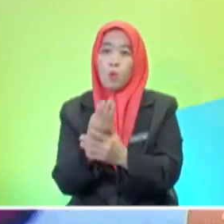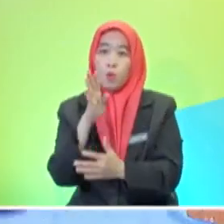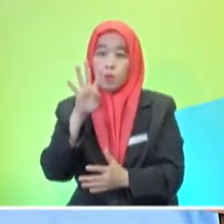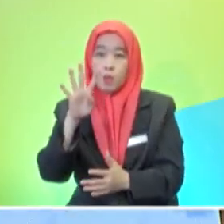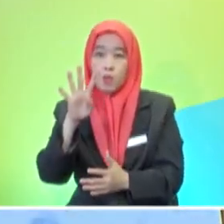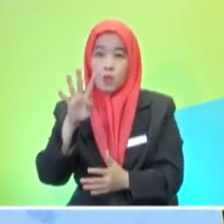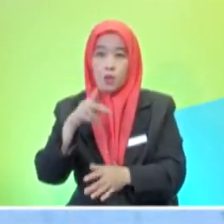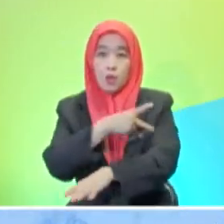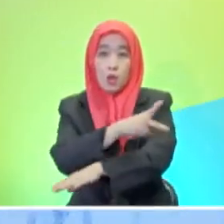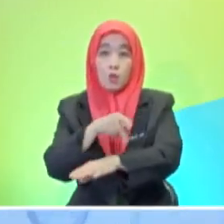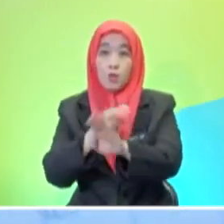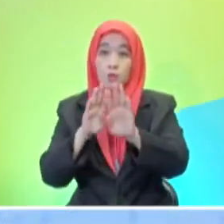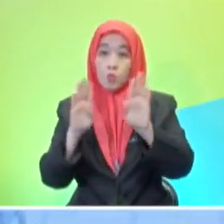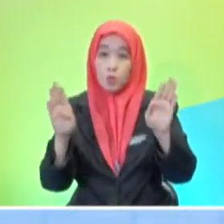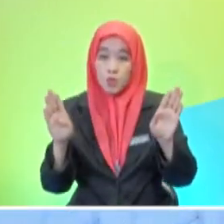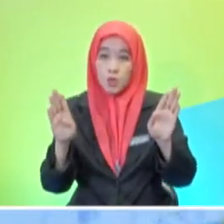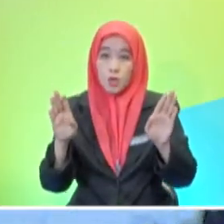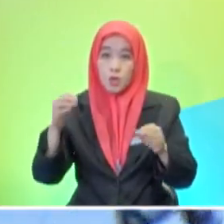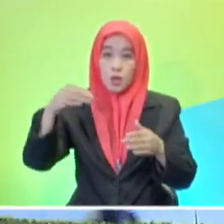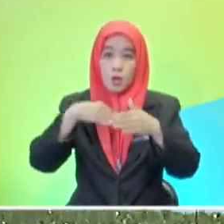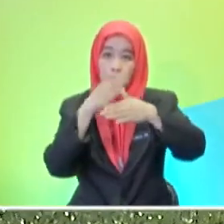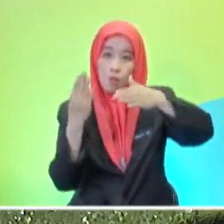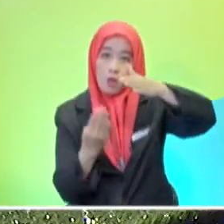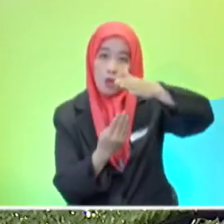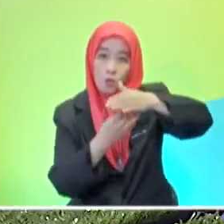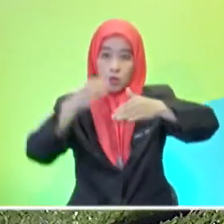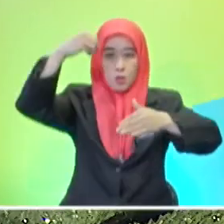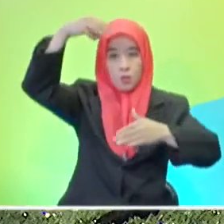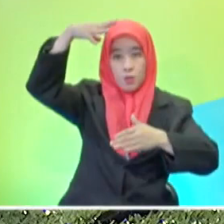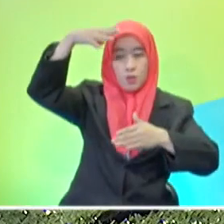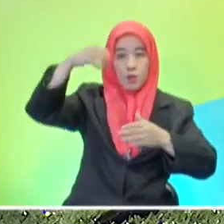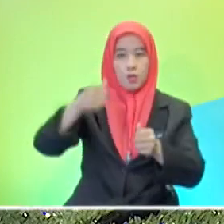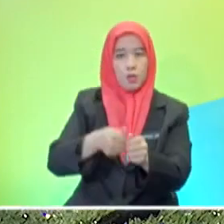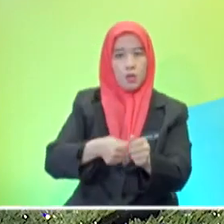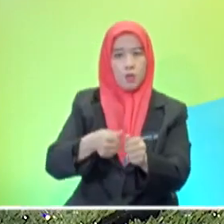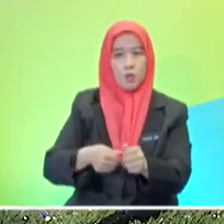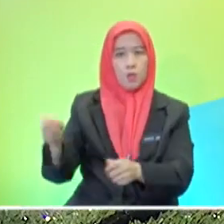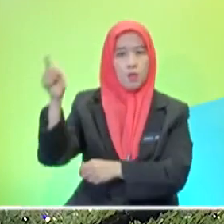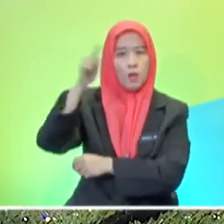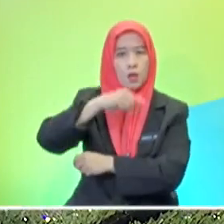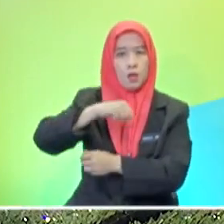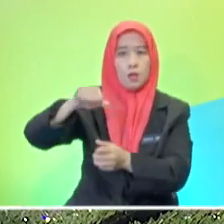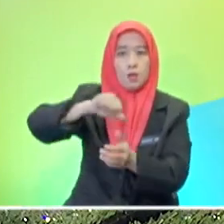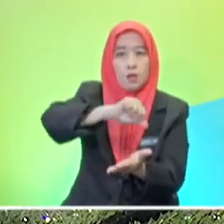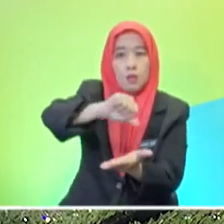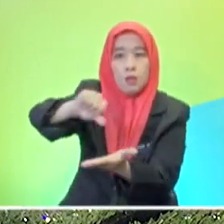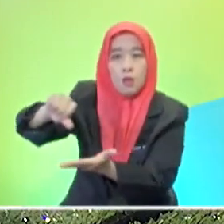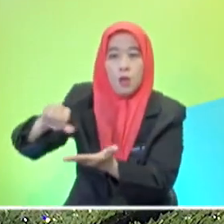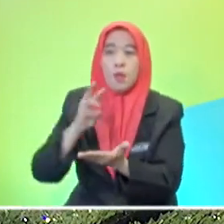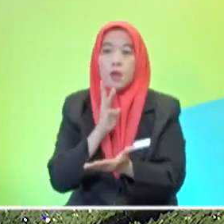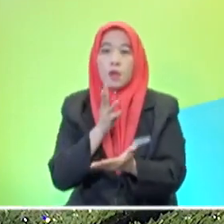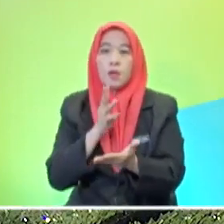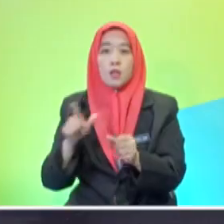di kawasan yang terbuka juga. Di bawah cahaya matahari, kita siram setiap hari. Wah. Jadi kita lengkapkan dahulu jadual tu,